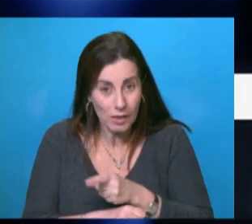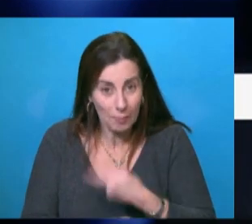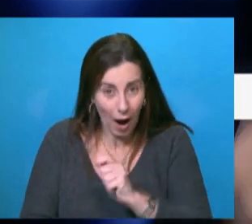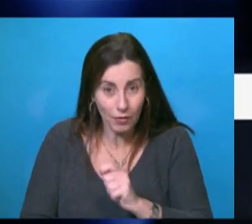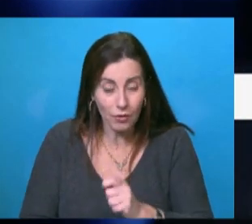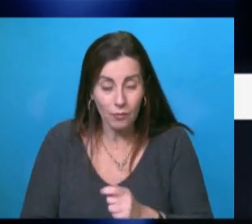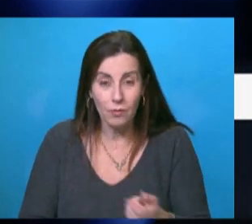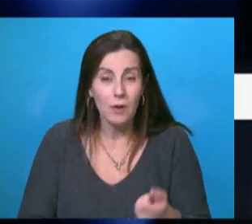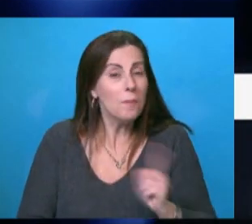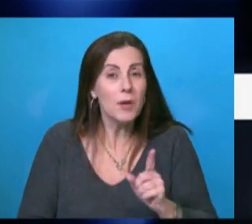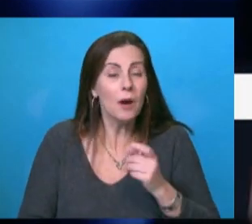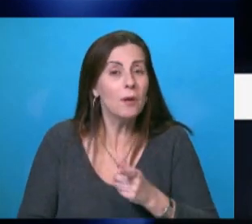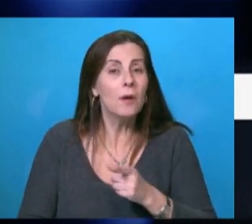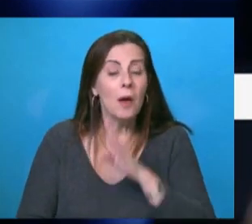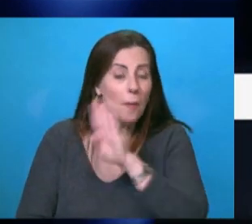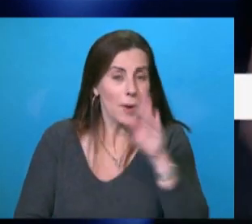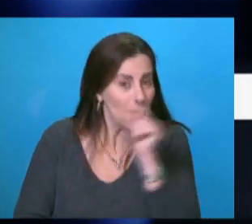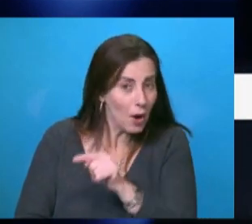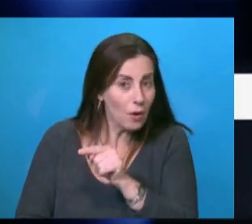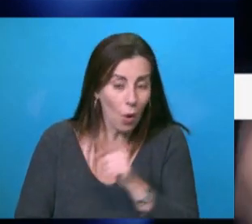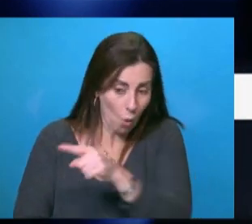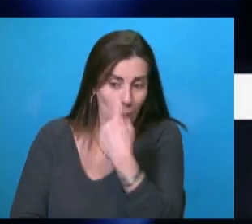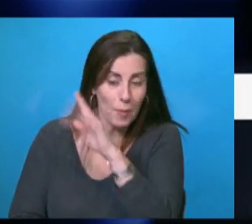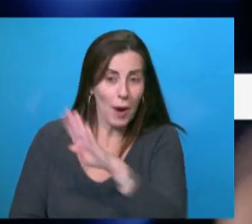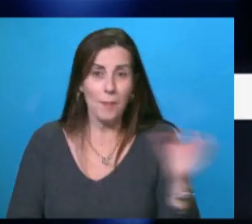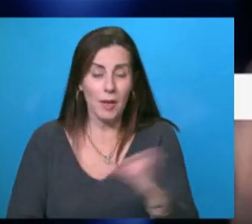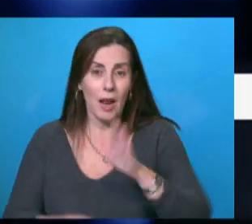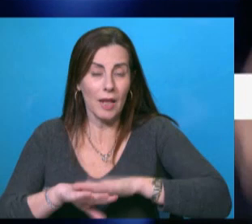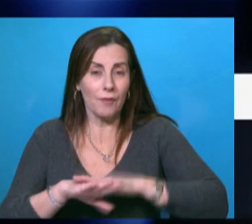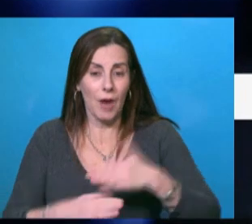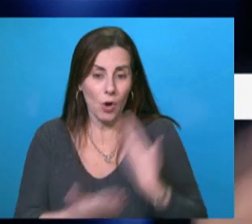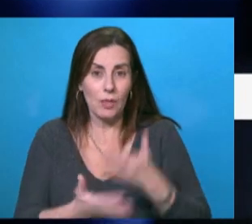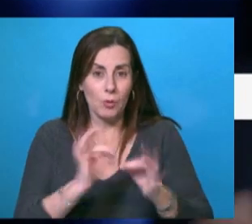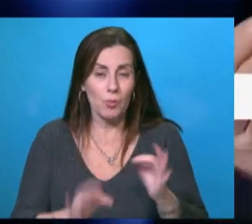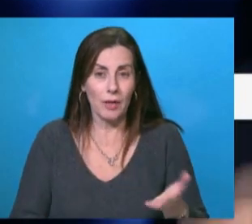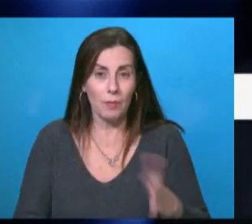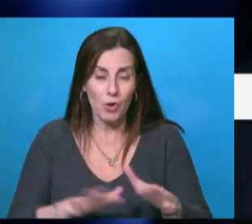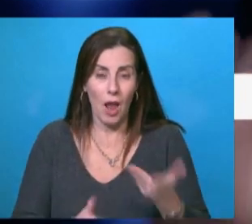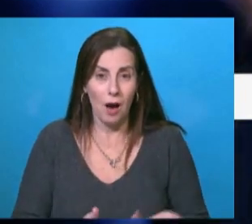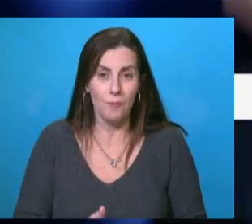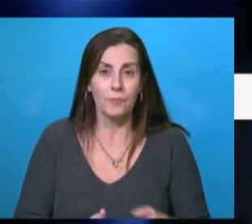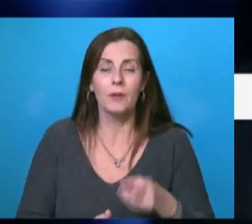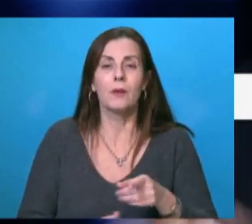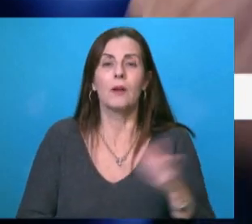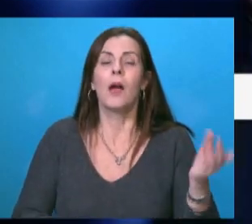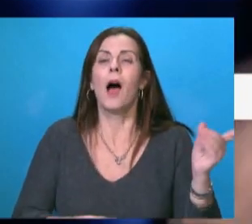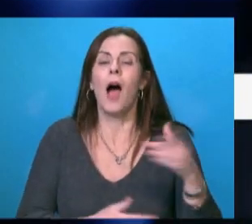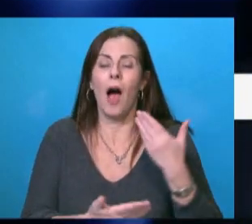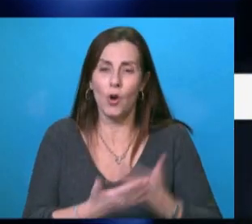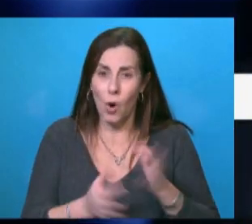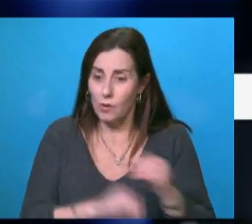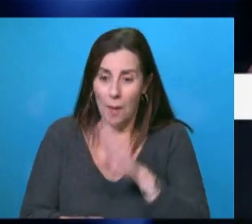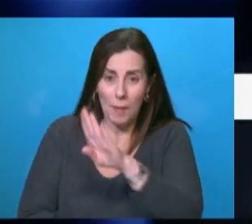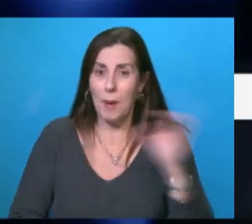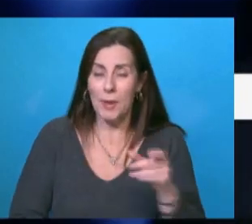הוא האדם שבנימין נתניהו מינה אותו לתפקיד היועץ המשפטי לממשלה, דוקטור אביחי